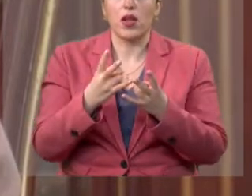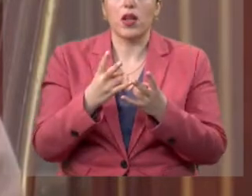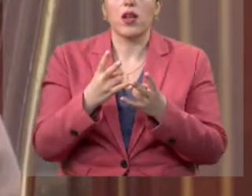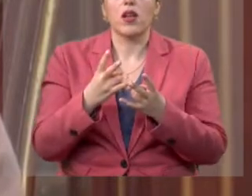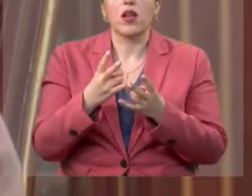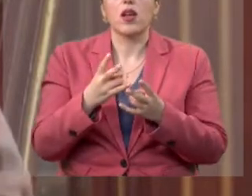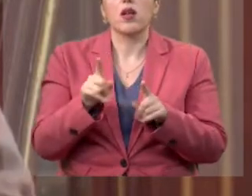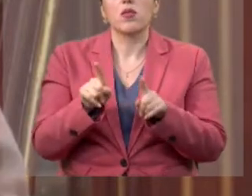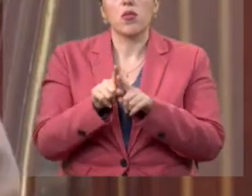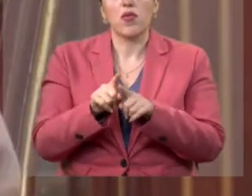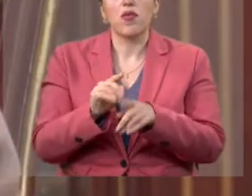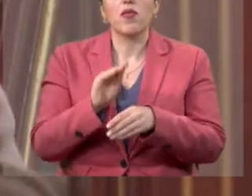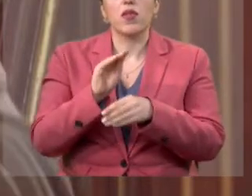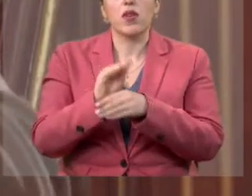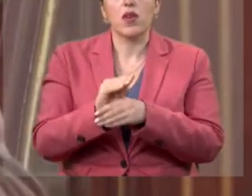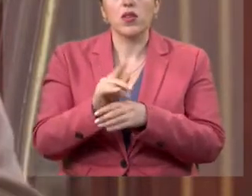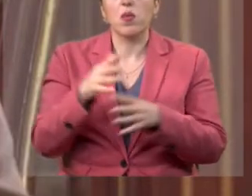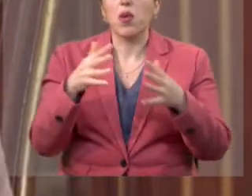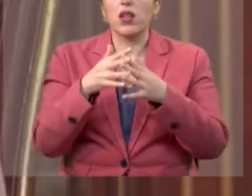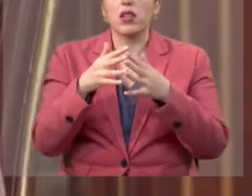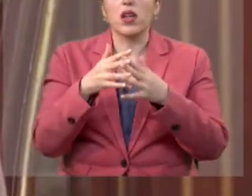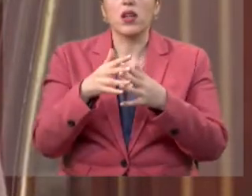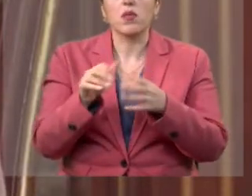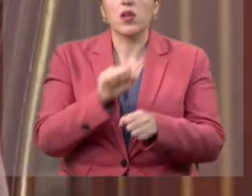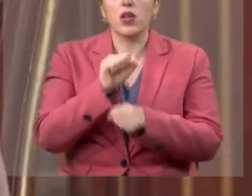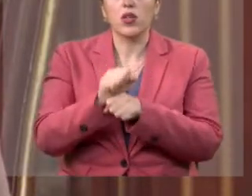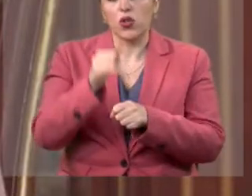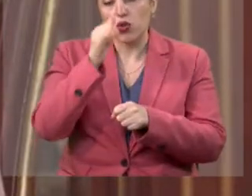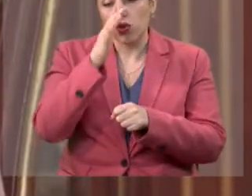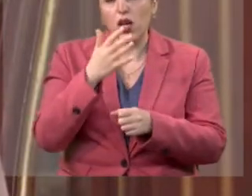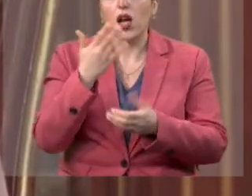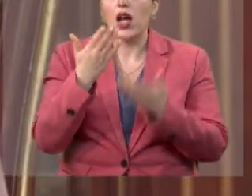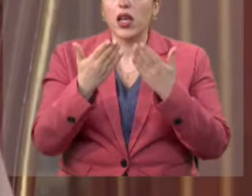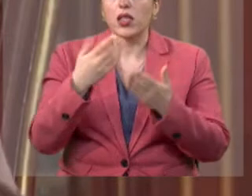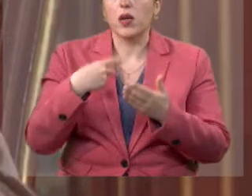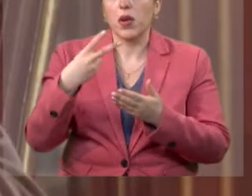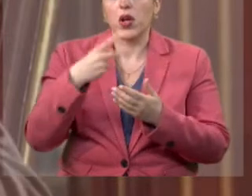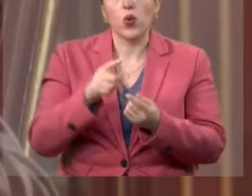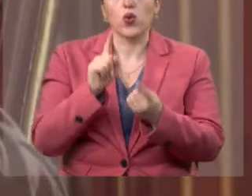ասելով, թե հնարավոր չէ ավարտել պատերազմը առանց Պուտինի հետ հանդիպման։